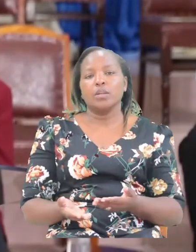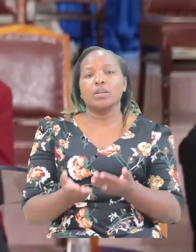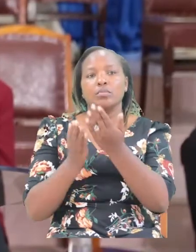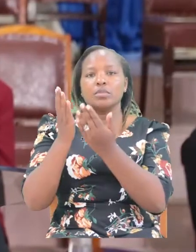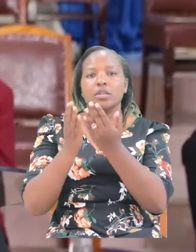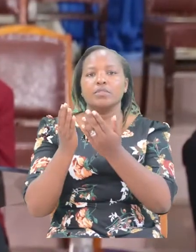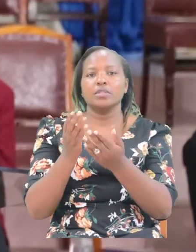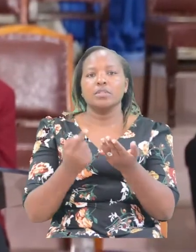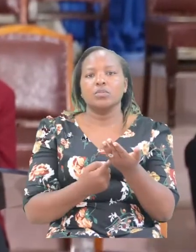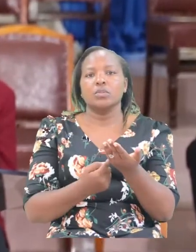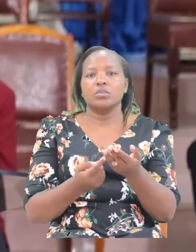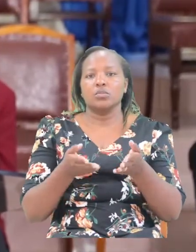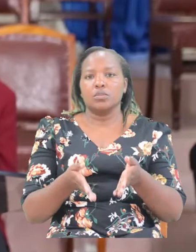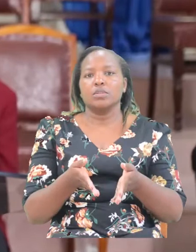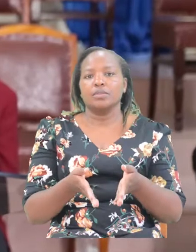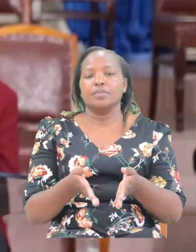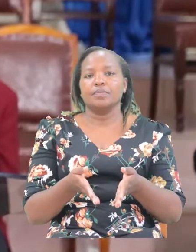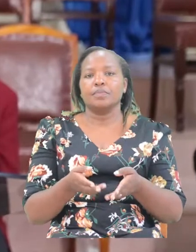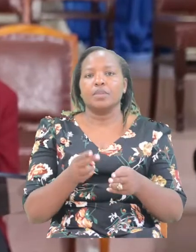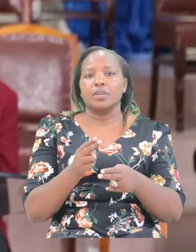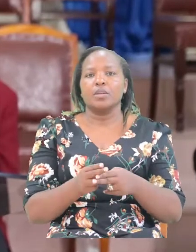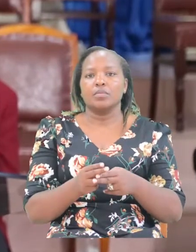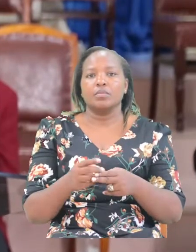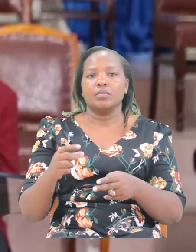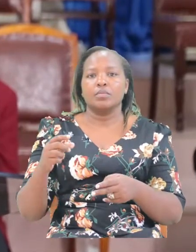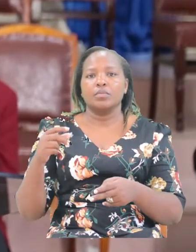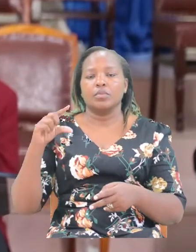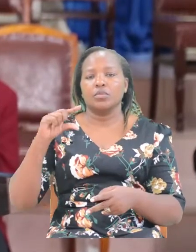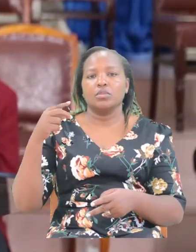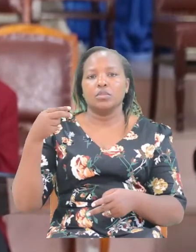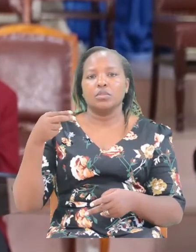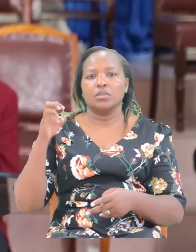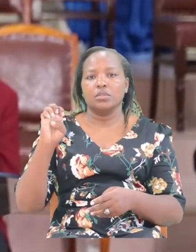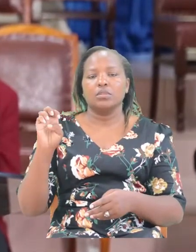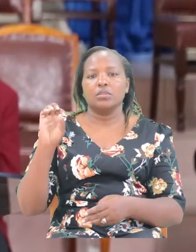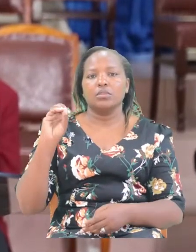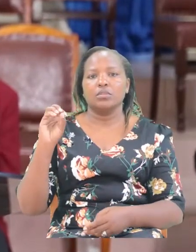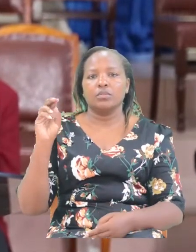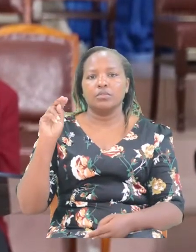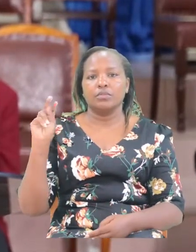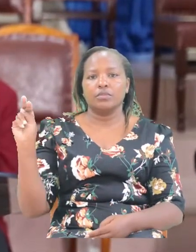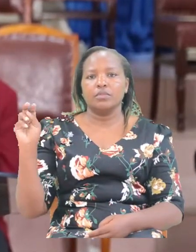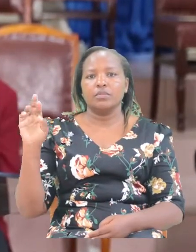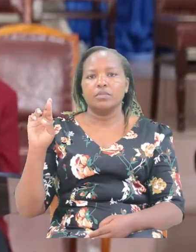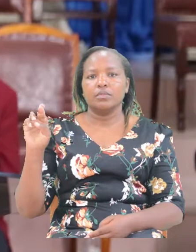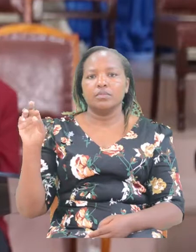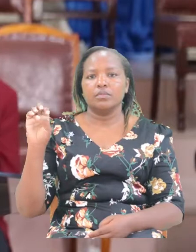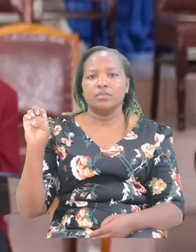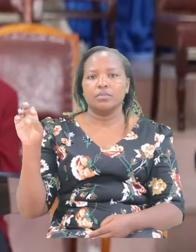ibada ya Kiswahili siku ya leo. Kwa jina naitwa Geoffrey Mwisho Karidi. Mwito wa kuabudu unapata